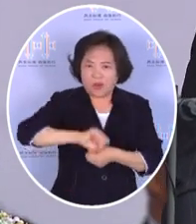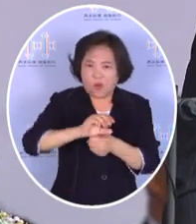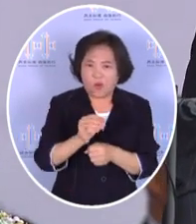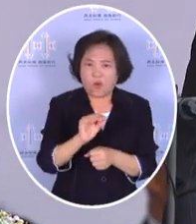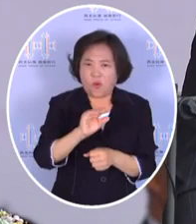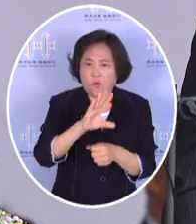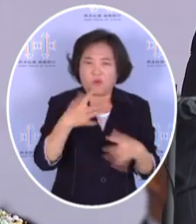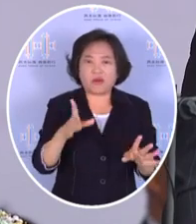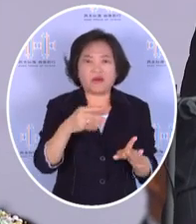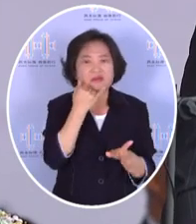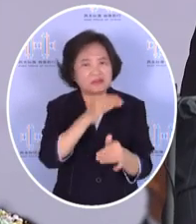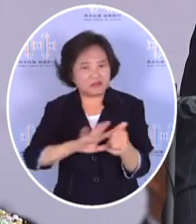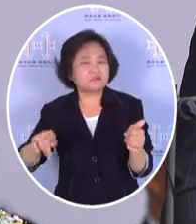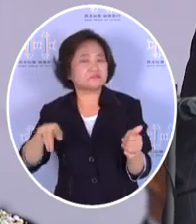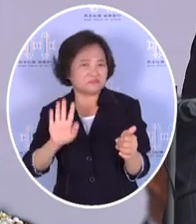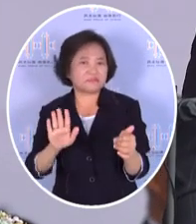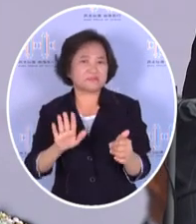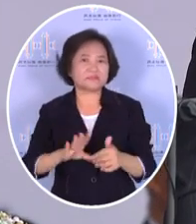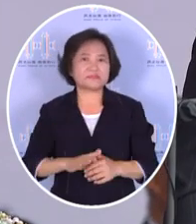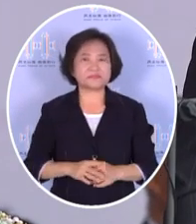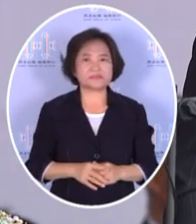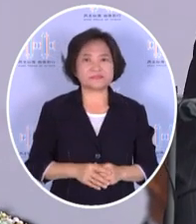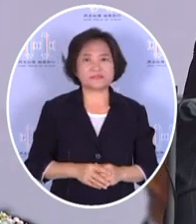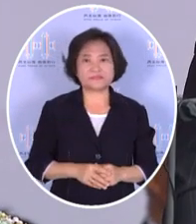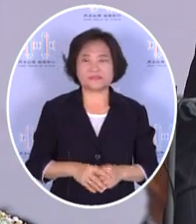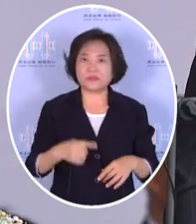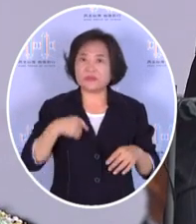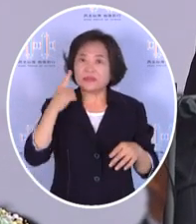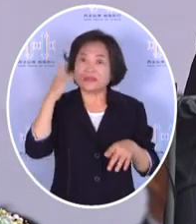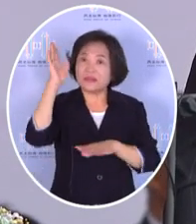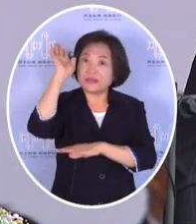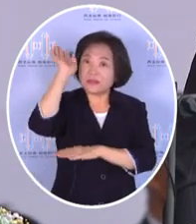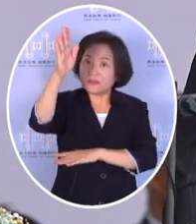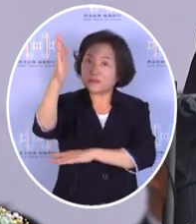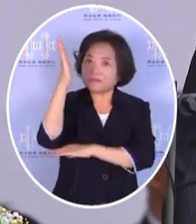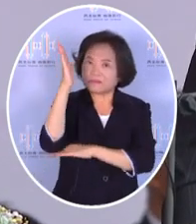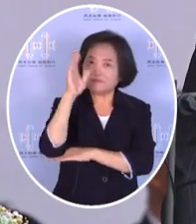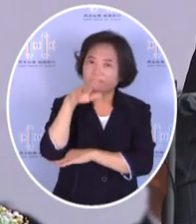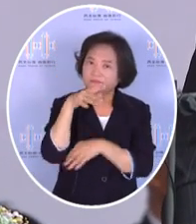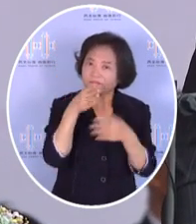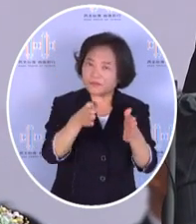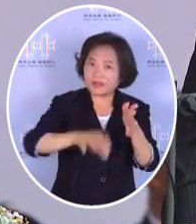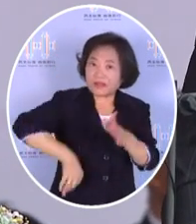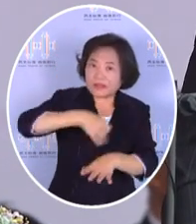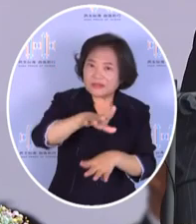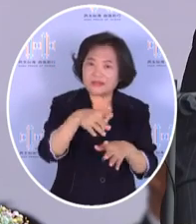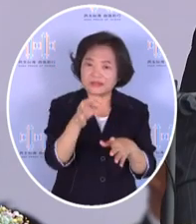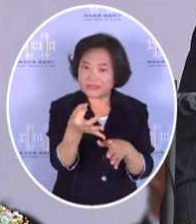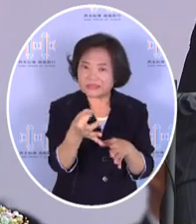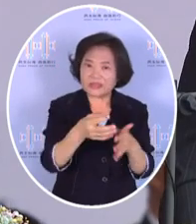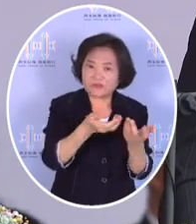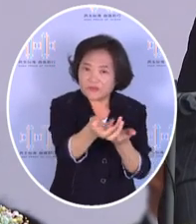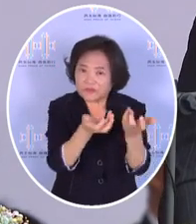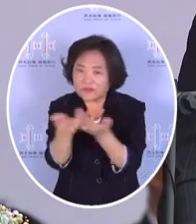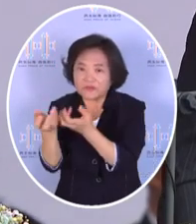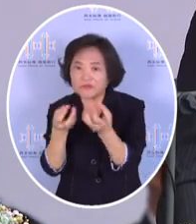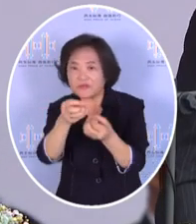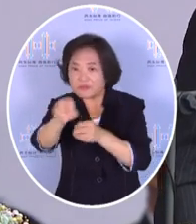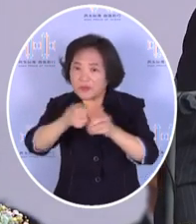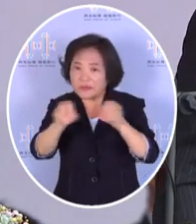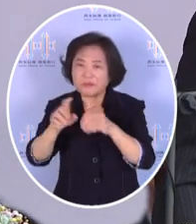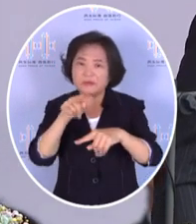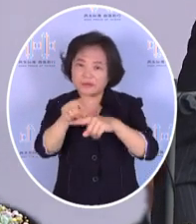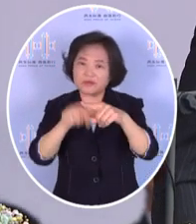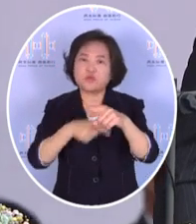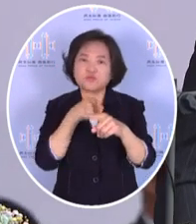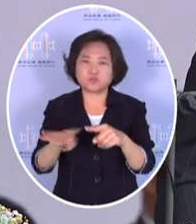能带来后遗症。所以未来政府会更加重视资源合理分配，照顾因为经济转